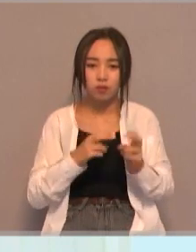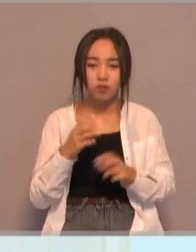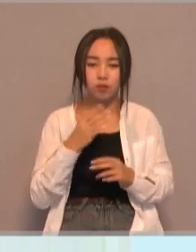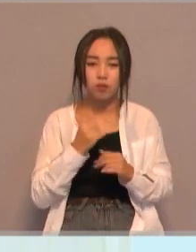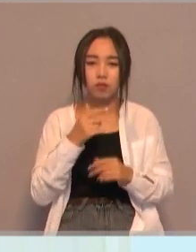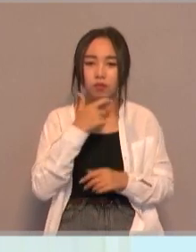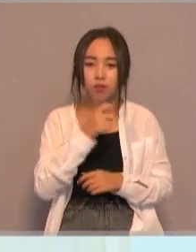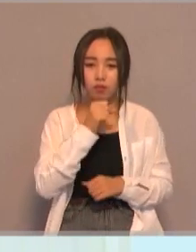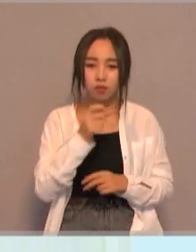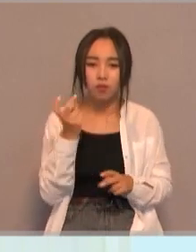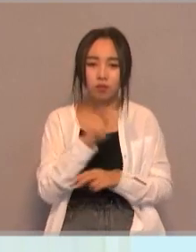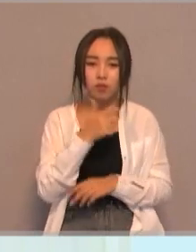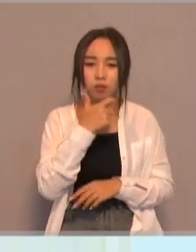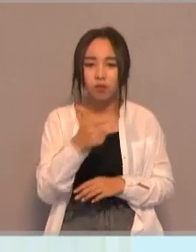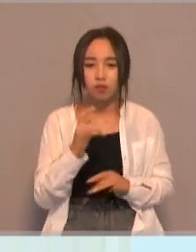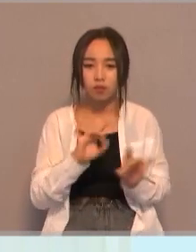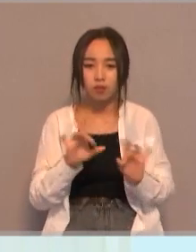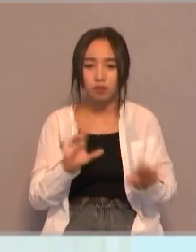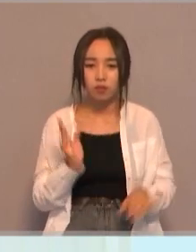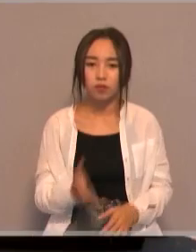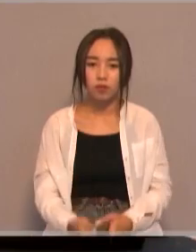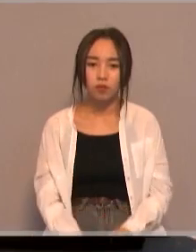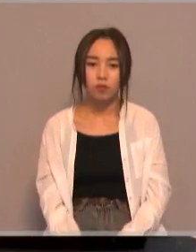қайтқан тілші тарқатады.